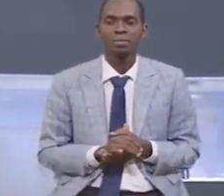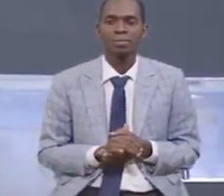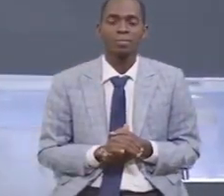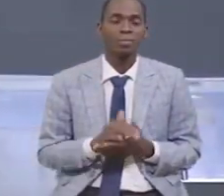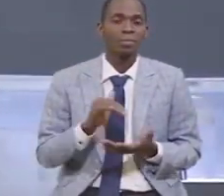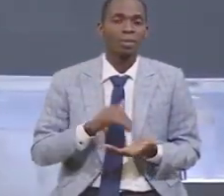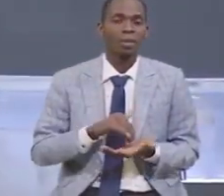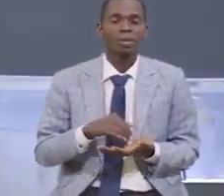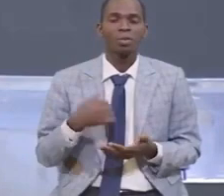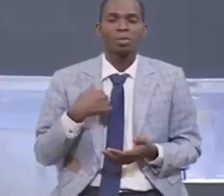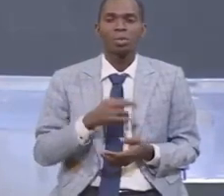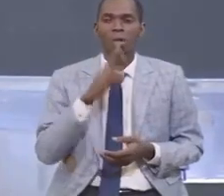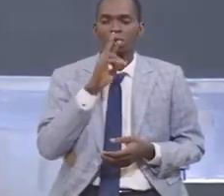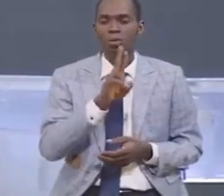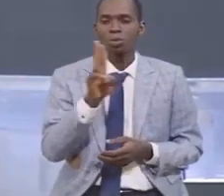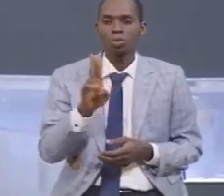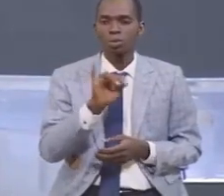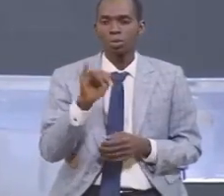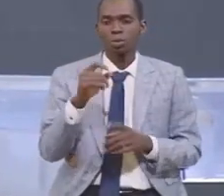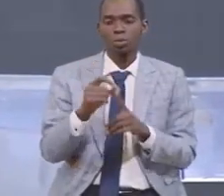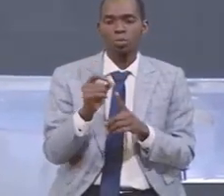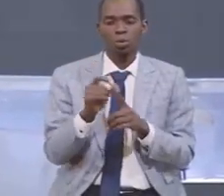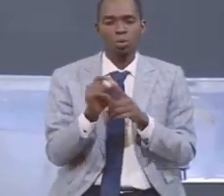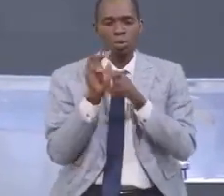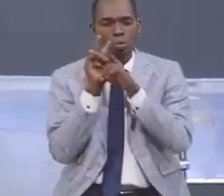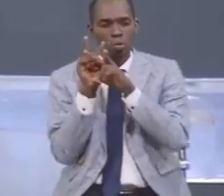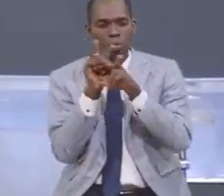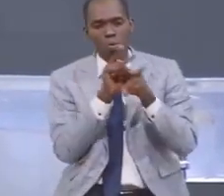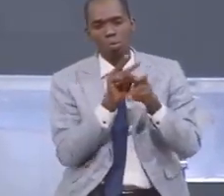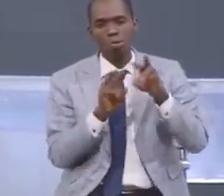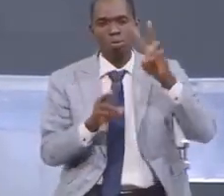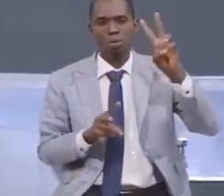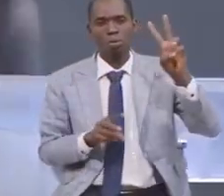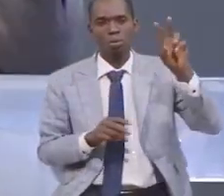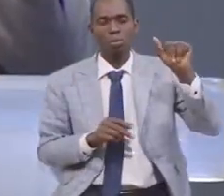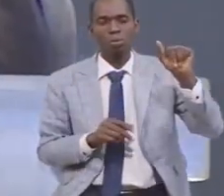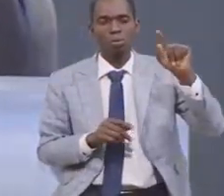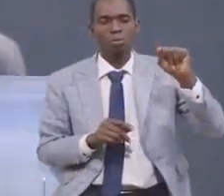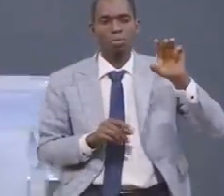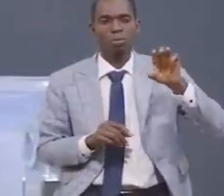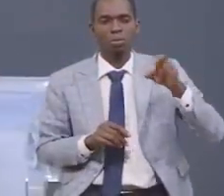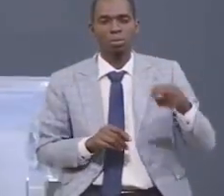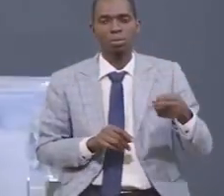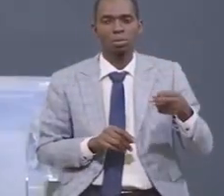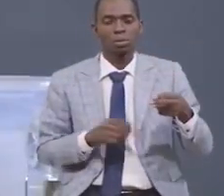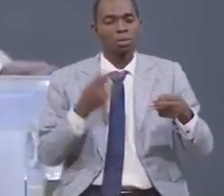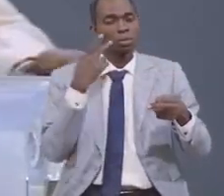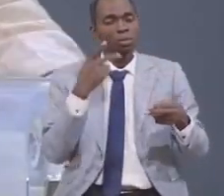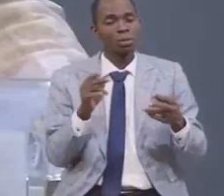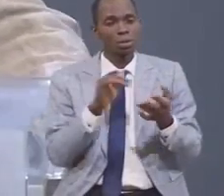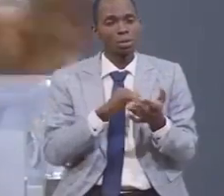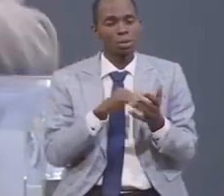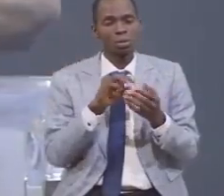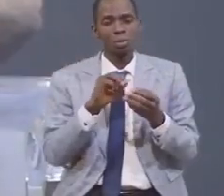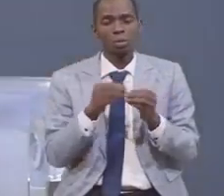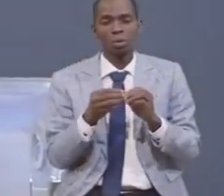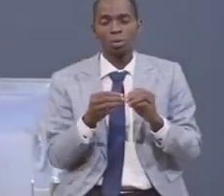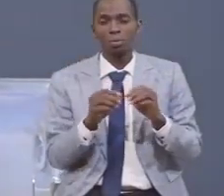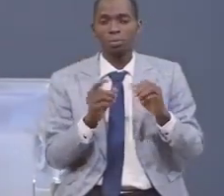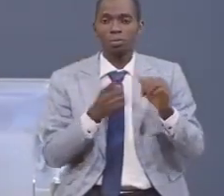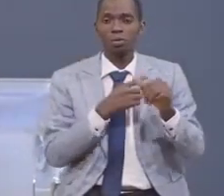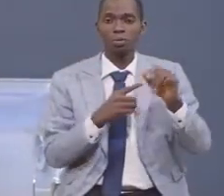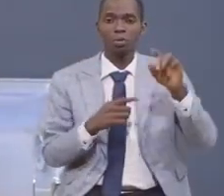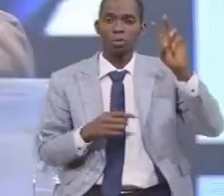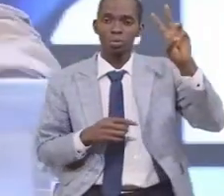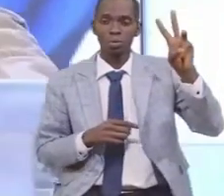we are using the word watch. మరల వాచ్ అనే పదం చూస్తే you see W. మీరు WHATCH